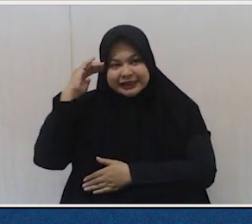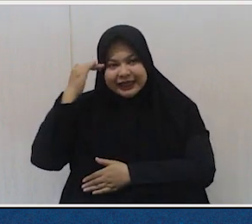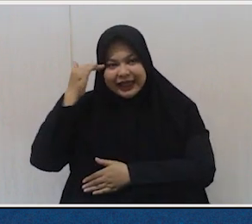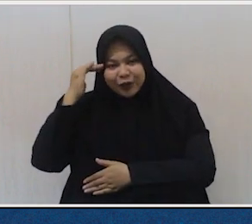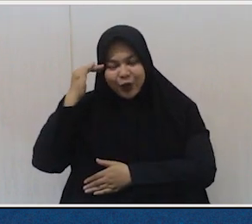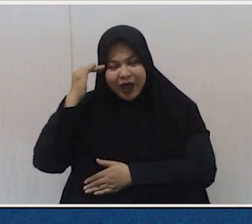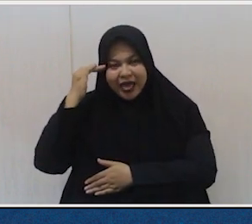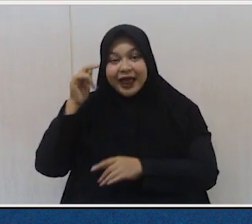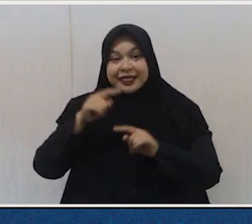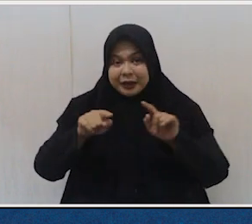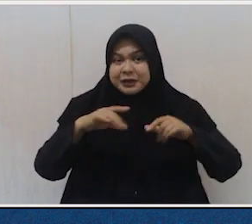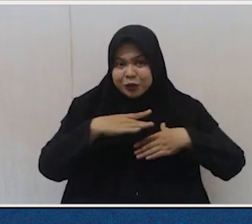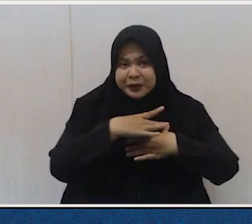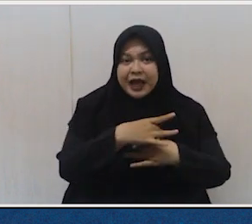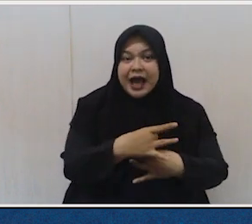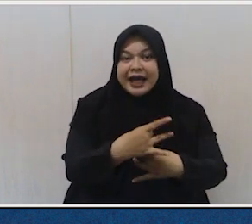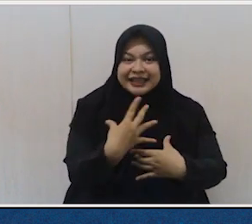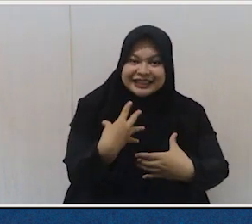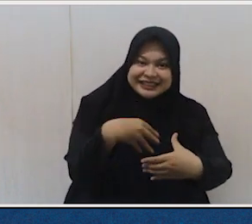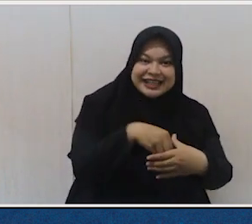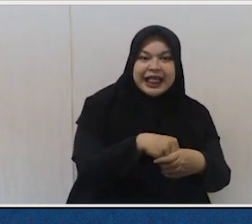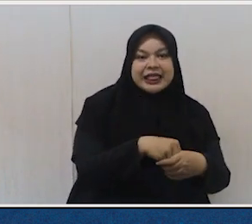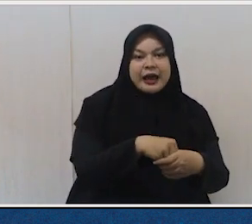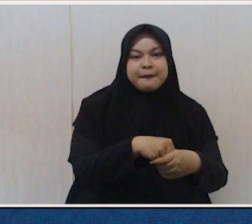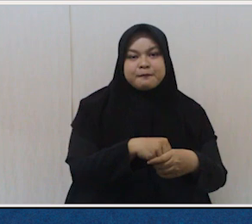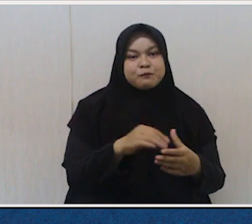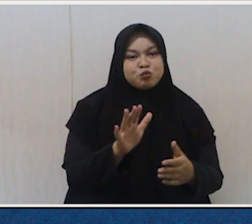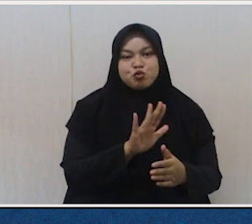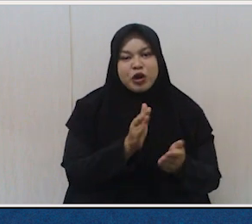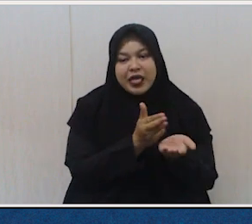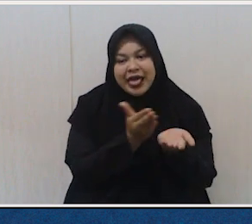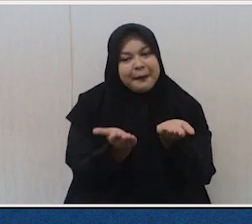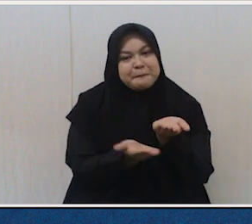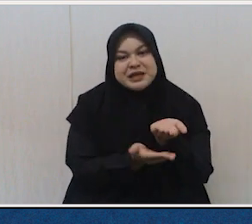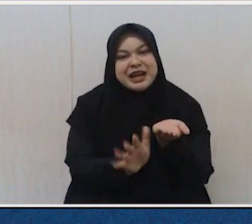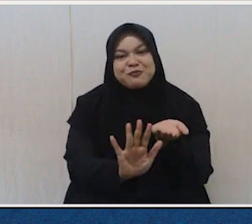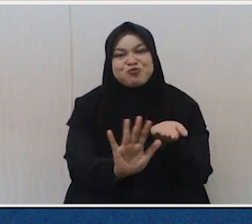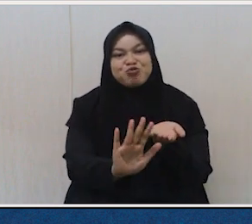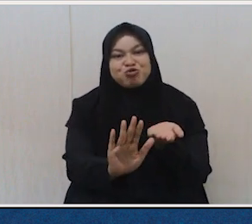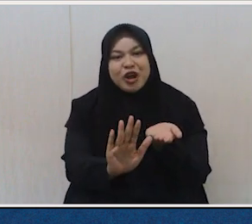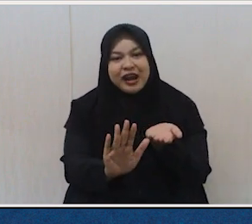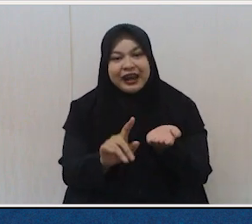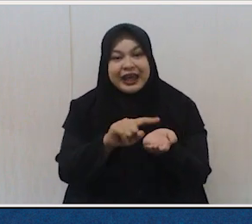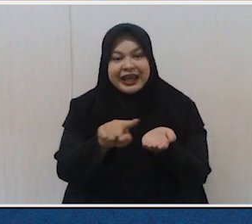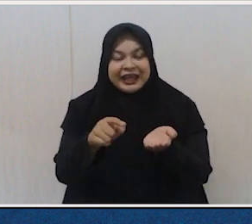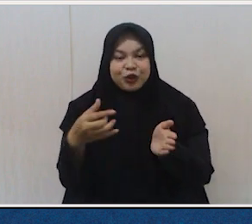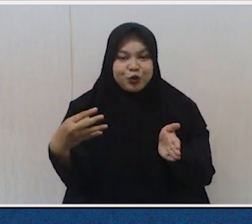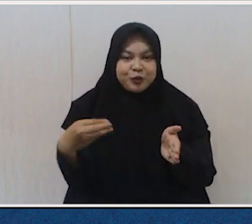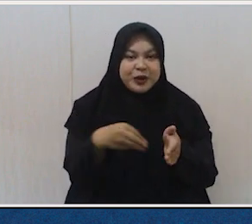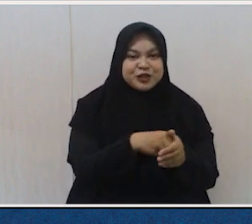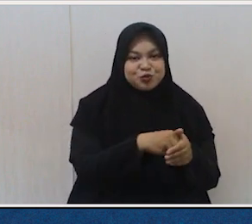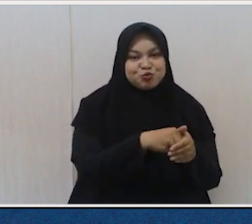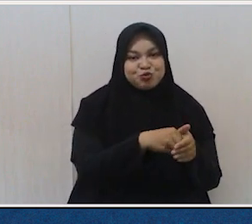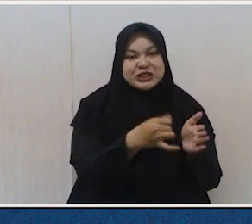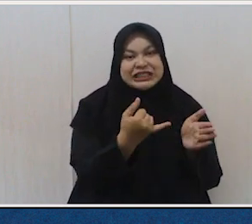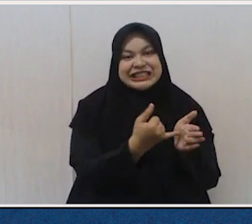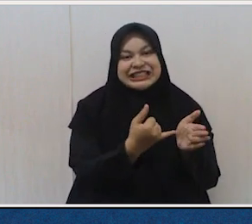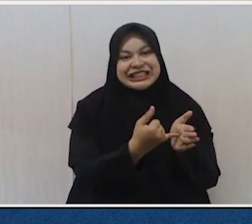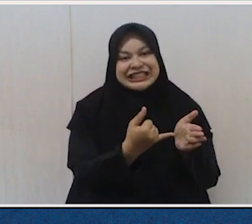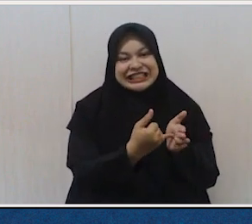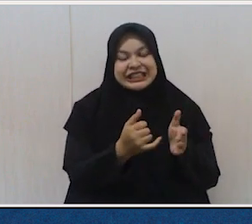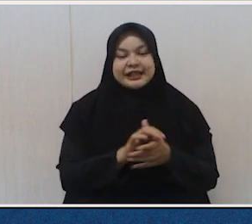itu tapi itu menarik jadi dicantumkan Bahkan bukan di lampiran seingat saya itu ada diatang tubuh